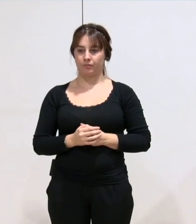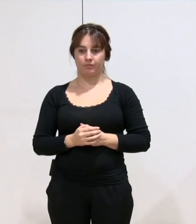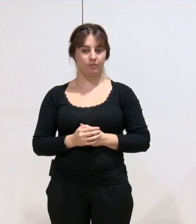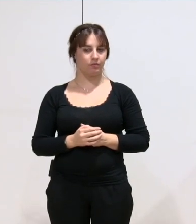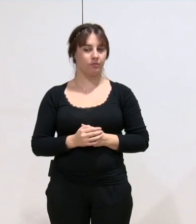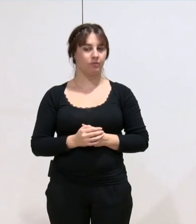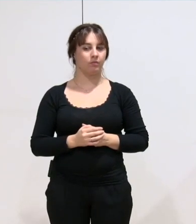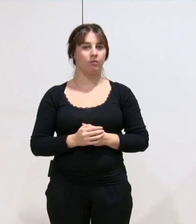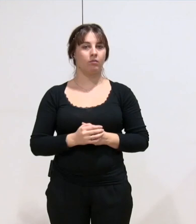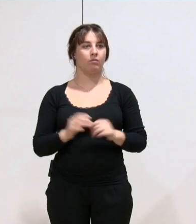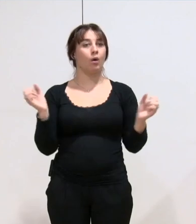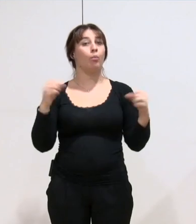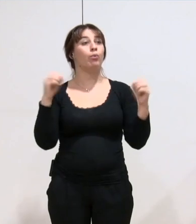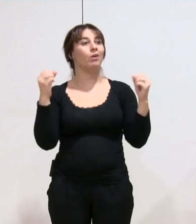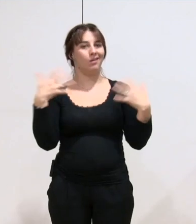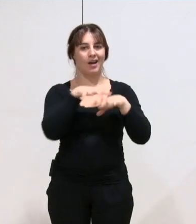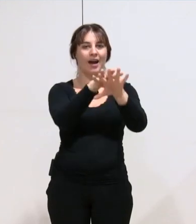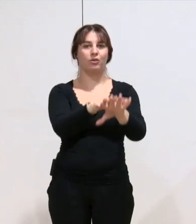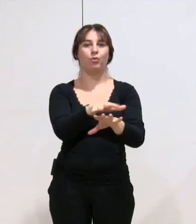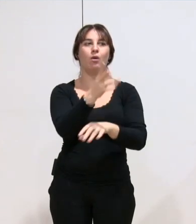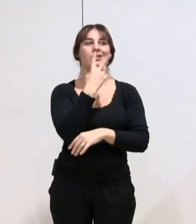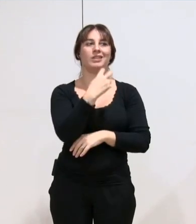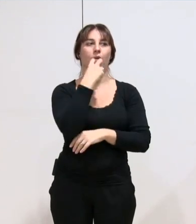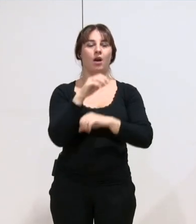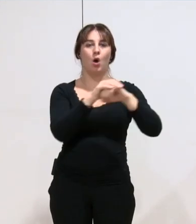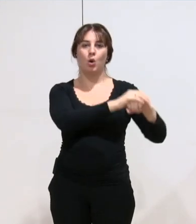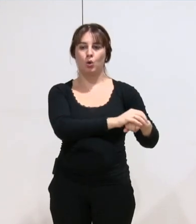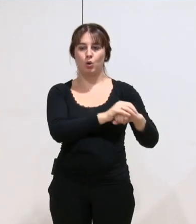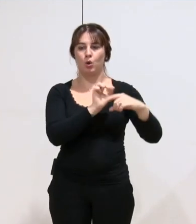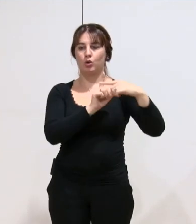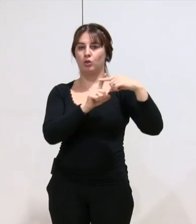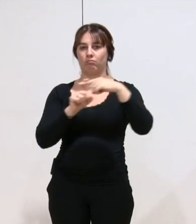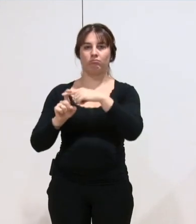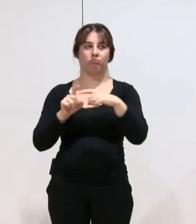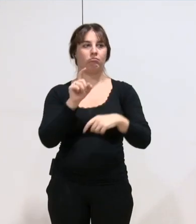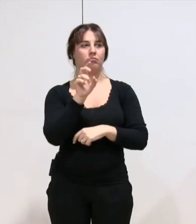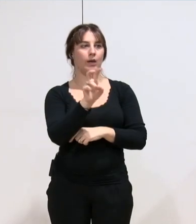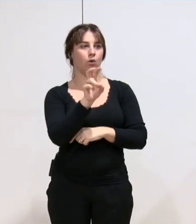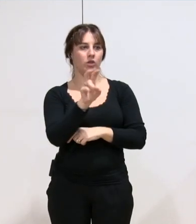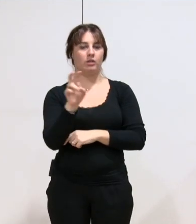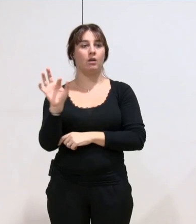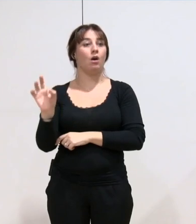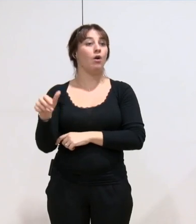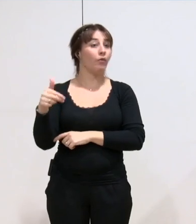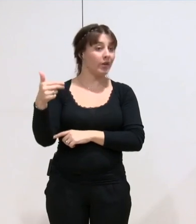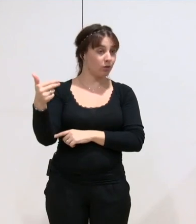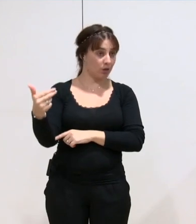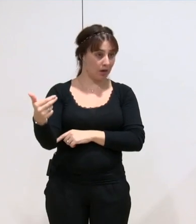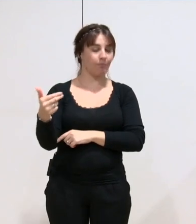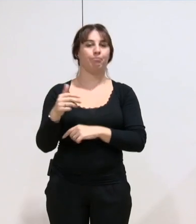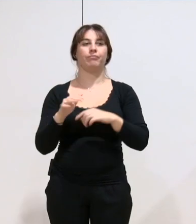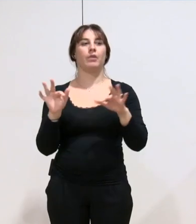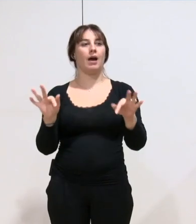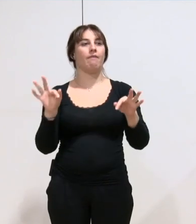Qui vote pour le Rassemblement citoyen de la gauche et des écologistes et le Front national sur la modification